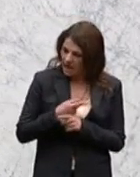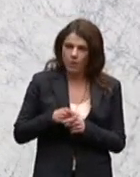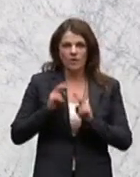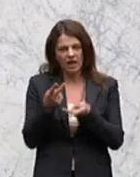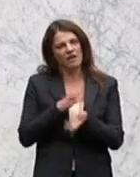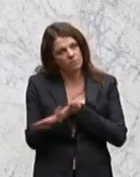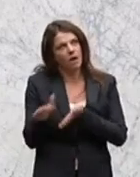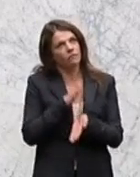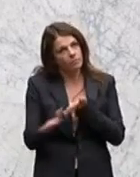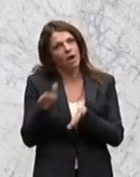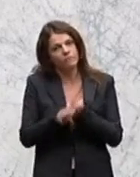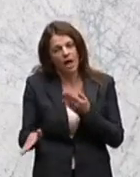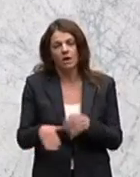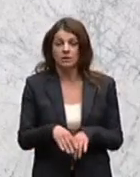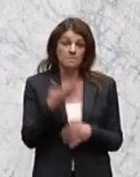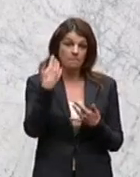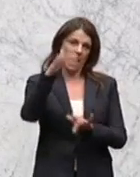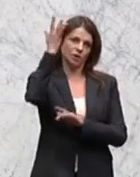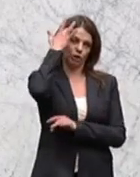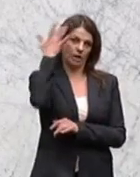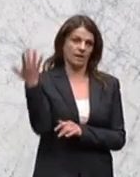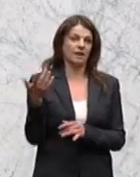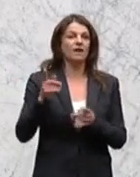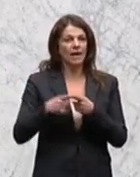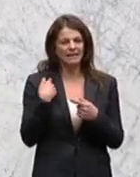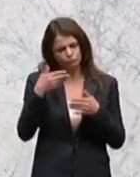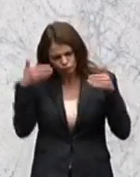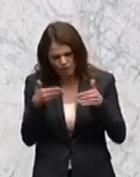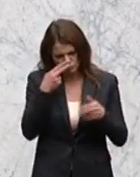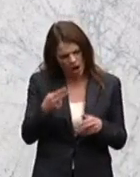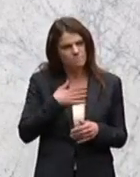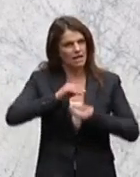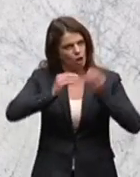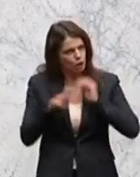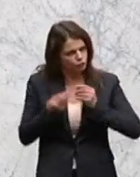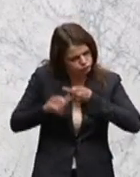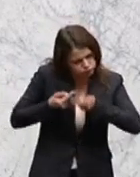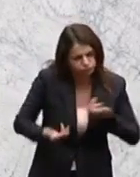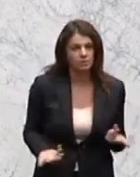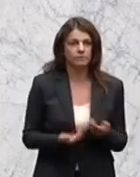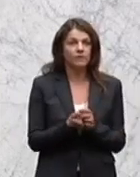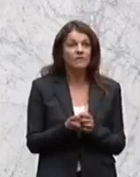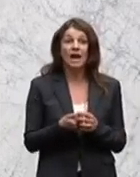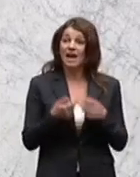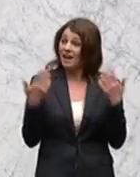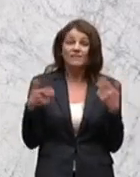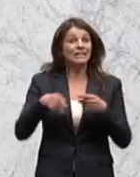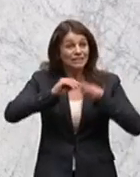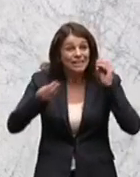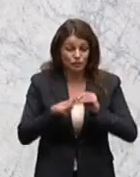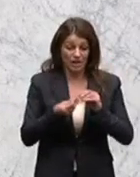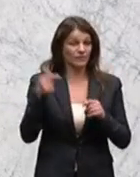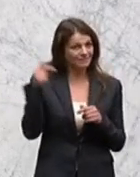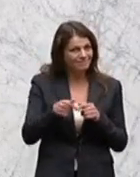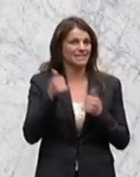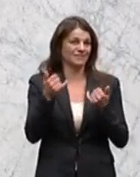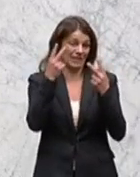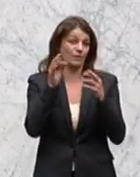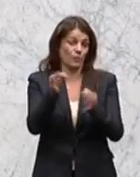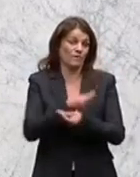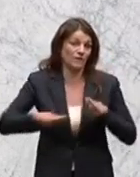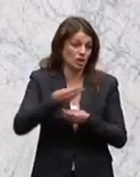Unternehmer durchs Arbeitsinspektorat geht. Und jetzt habe ich noch ein Beispiel. In einem Produktionsbetrieb in Niederösterreich